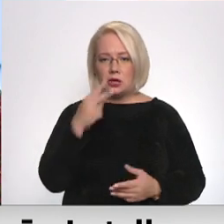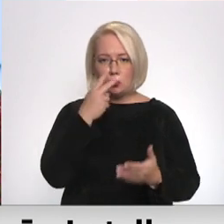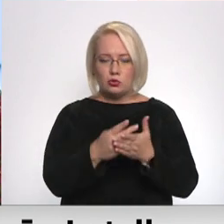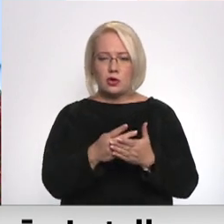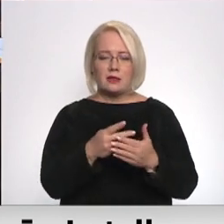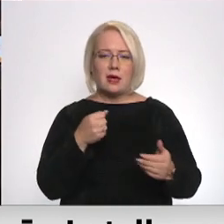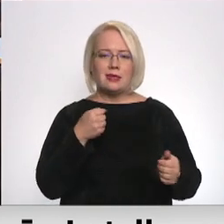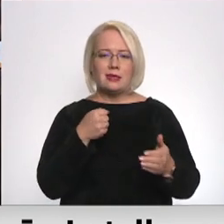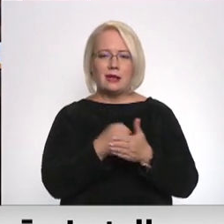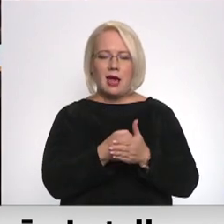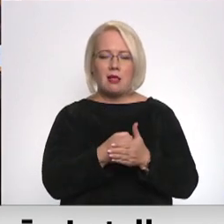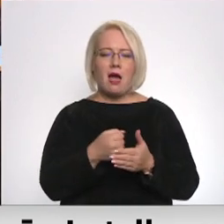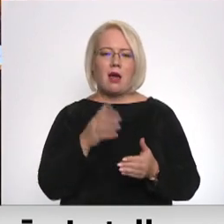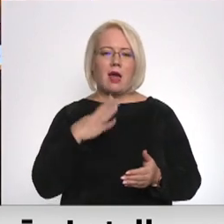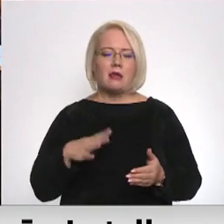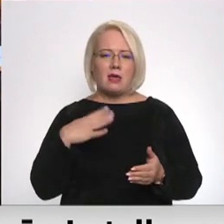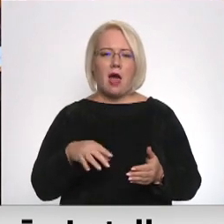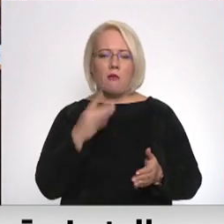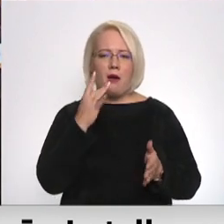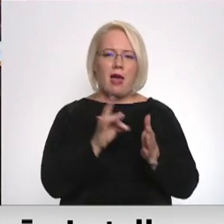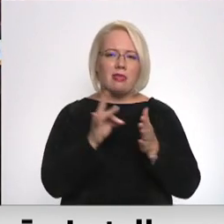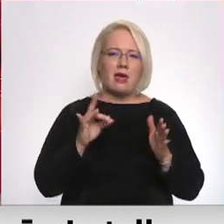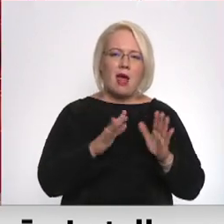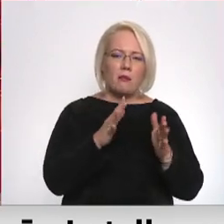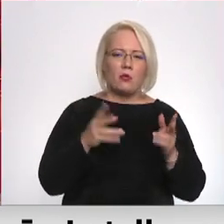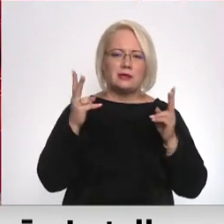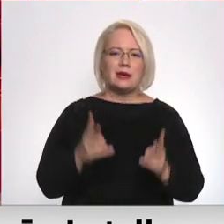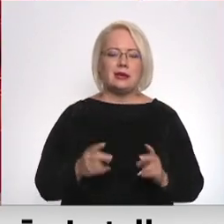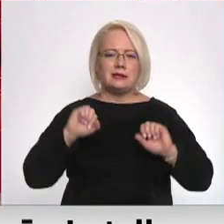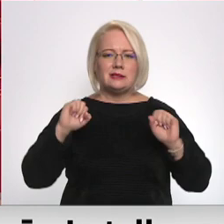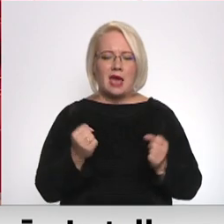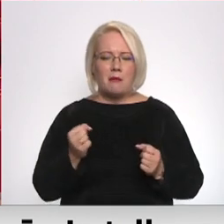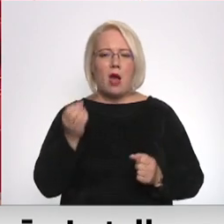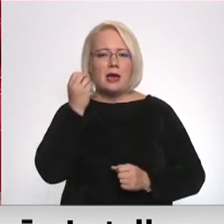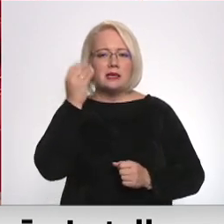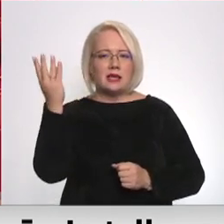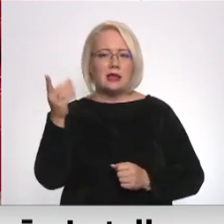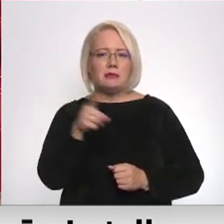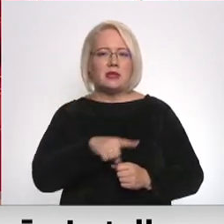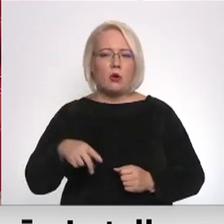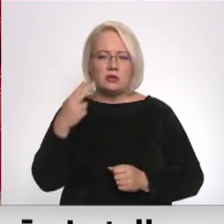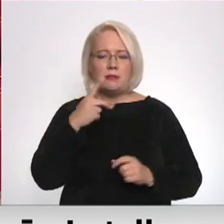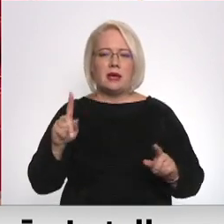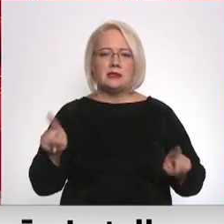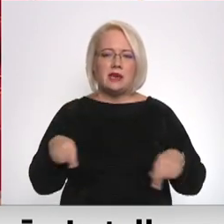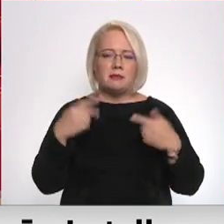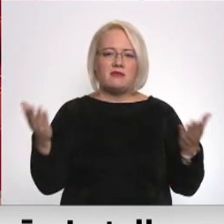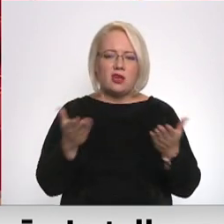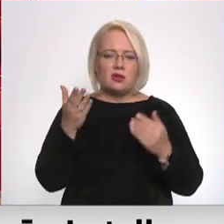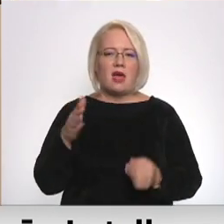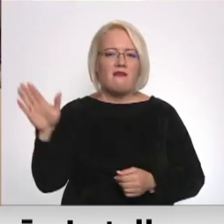ar gaidāmo enerģētikas krīzi ziemā un izglītības un tautsaimniecības veicināšanu, lai valsts neatpaliktu attīstībā.